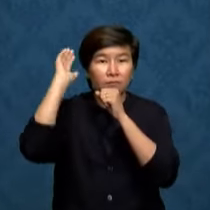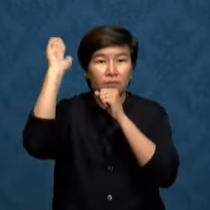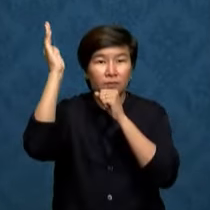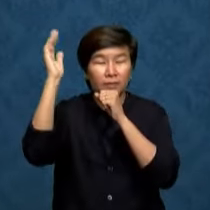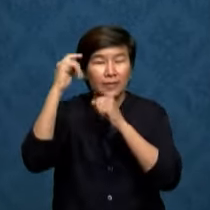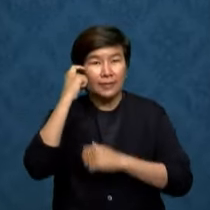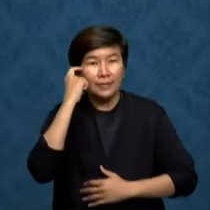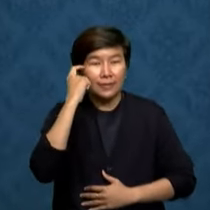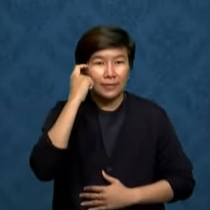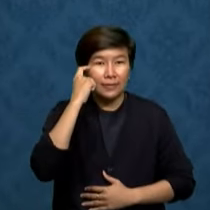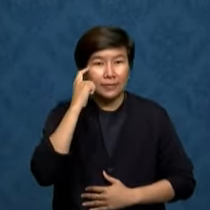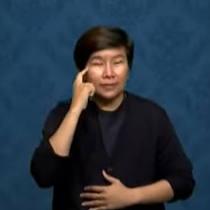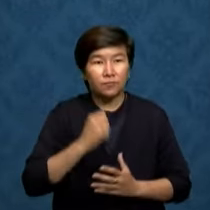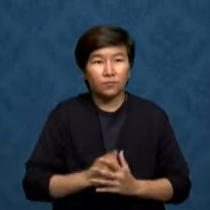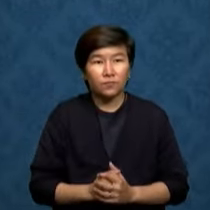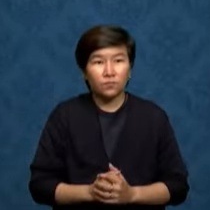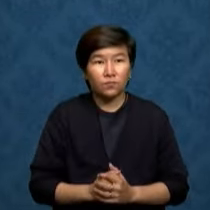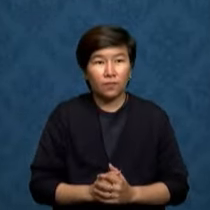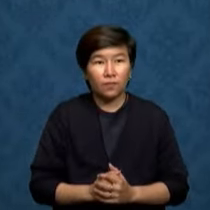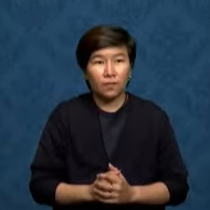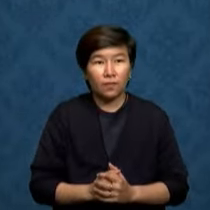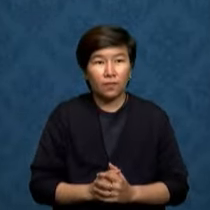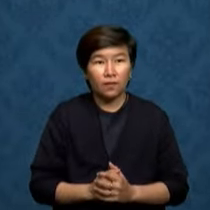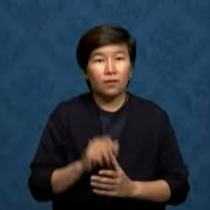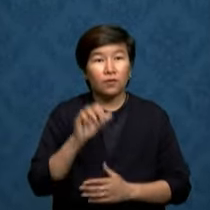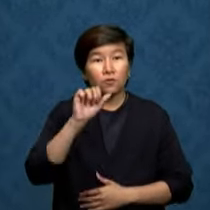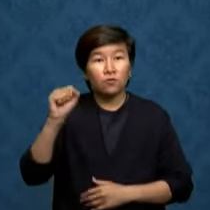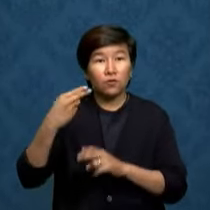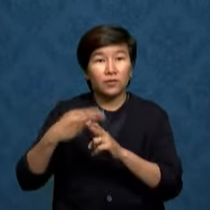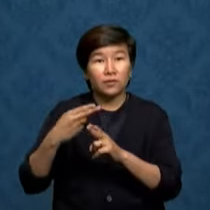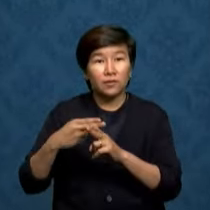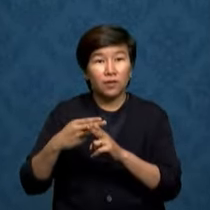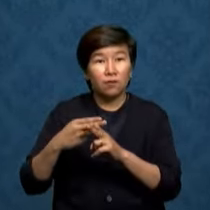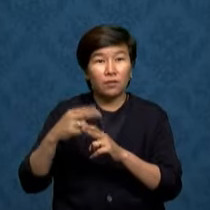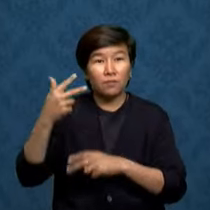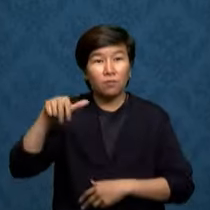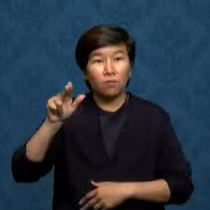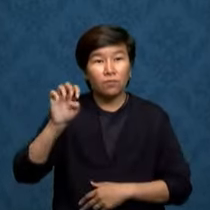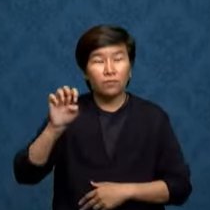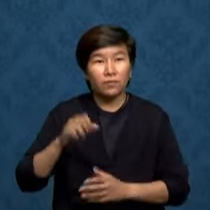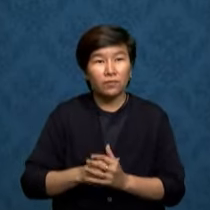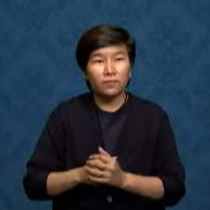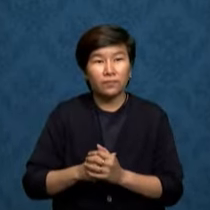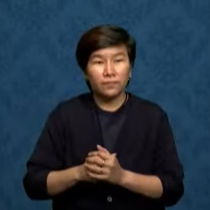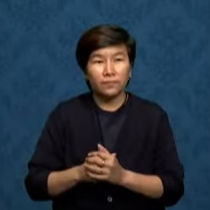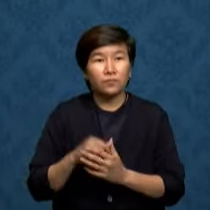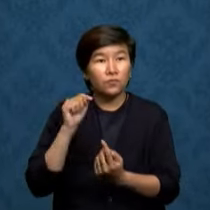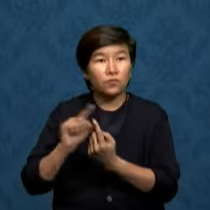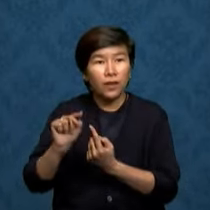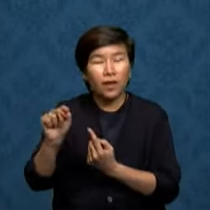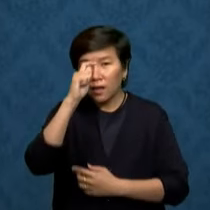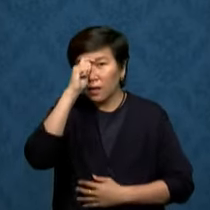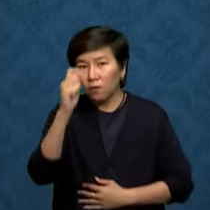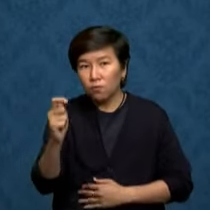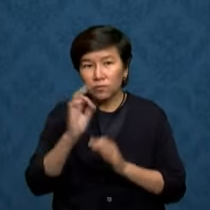ผมเองนะฮะก็ชอบพอกับทางท่านสสเฒ่าพิภพนะครับแล้วก็อ่าเคารพกันนะครับแล้วก็ท่านเป็นคลัง